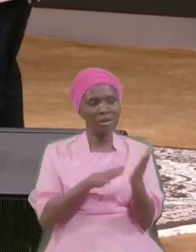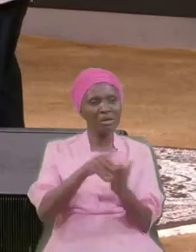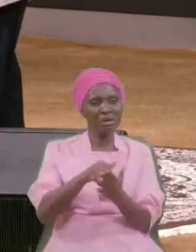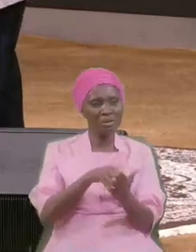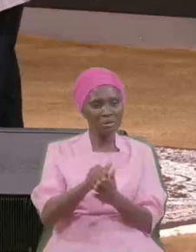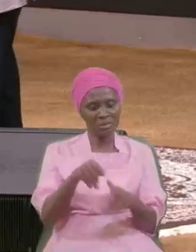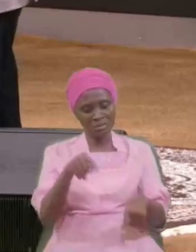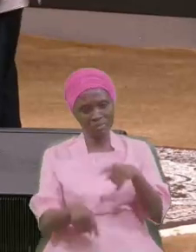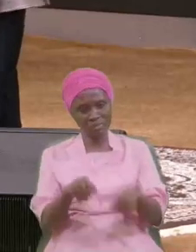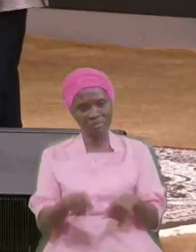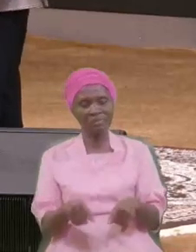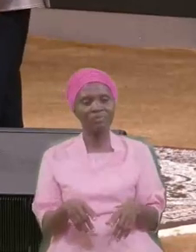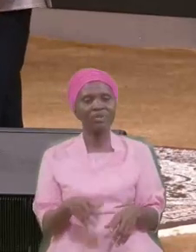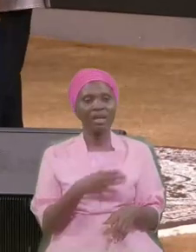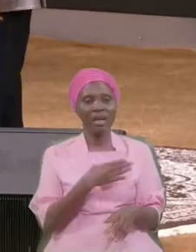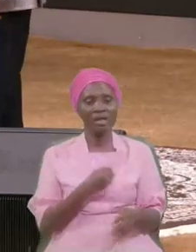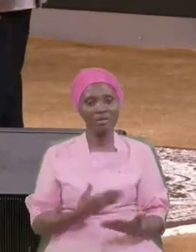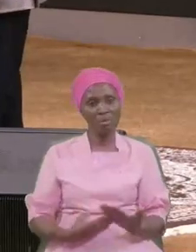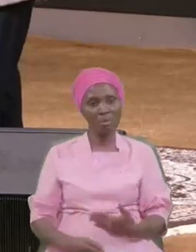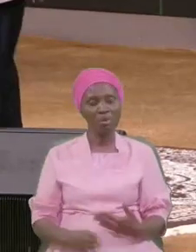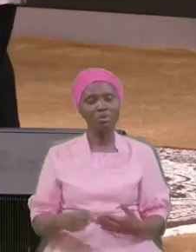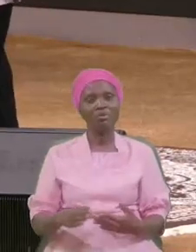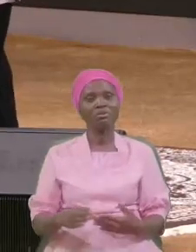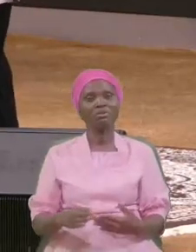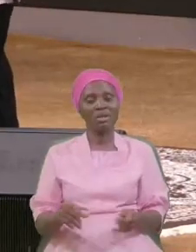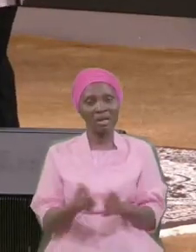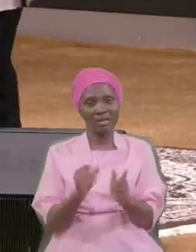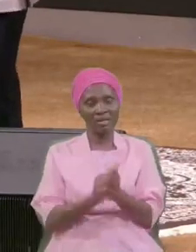de naissance et qui n'avait jamais marché.